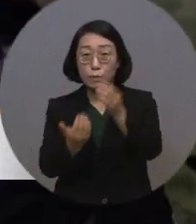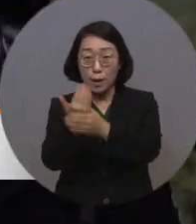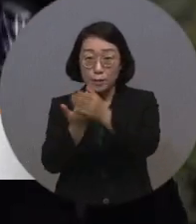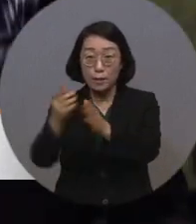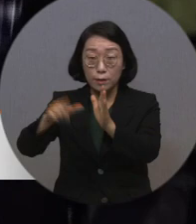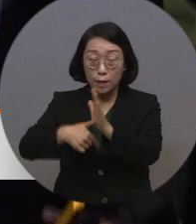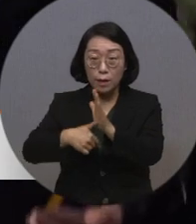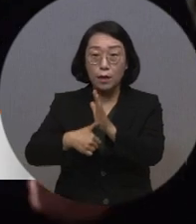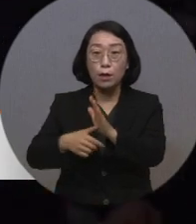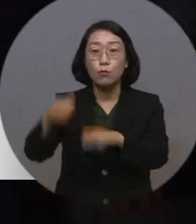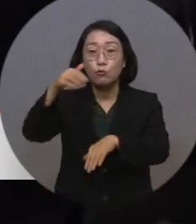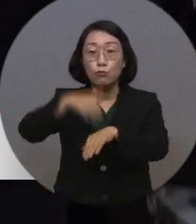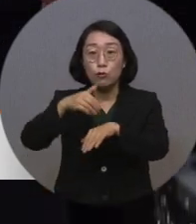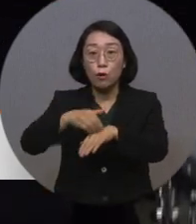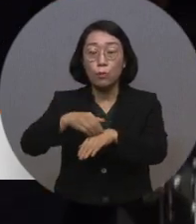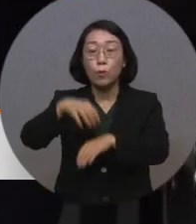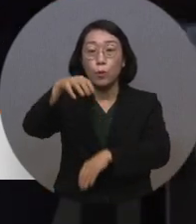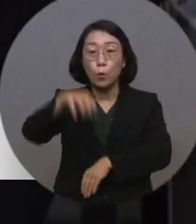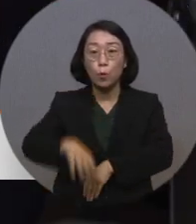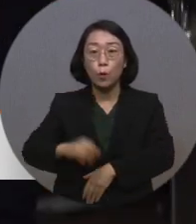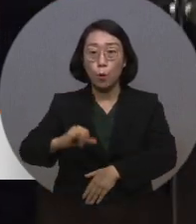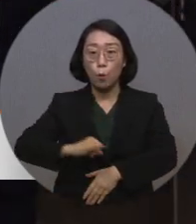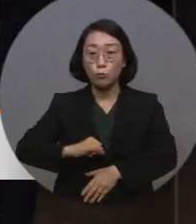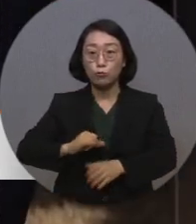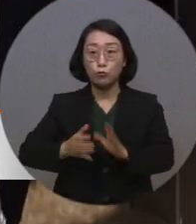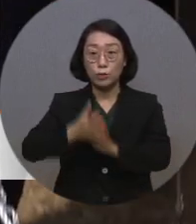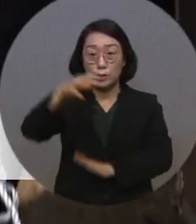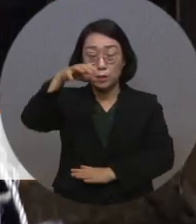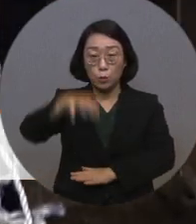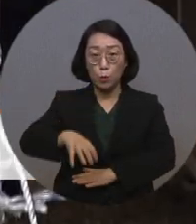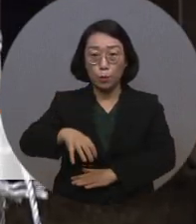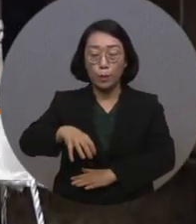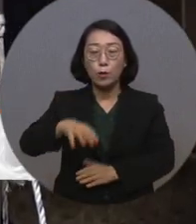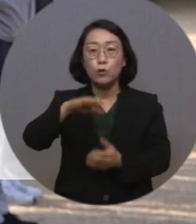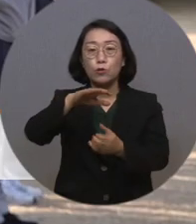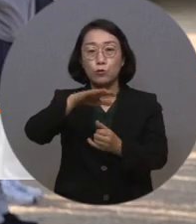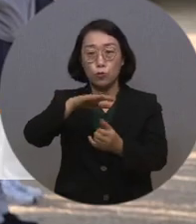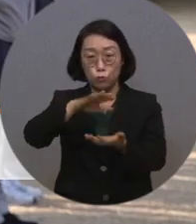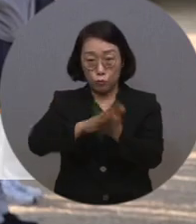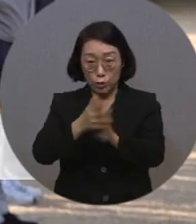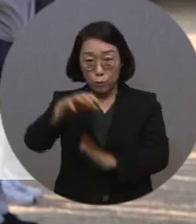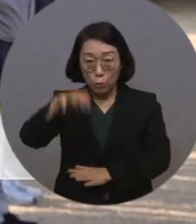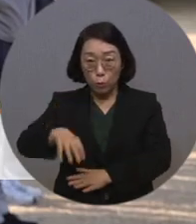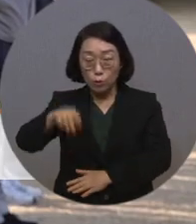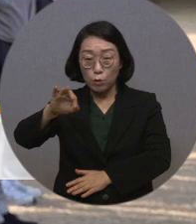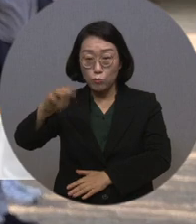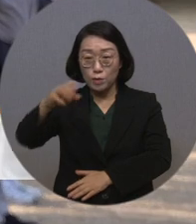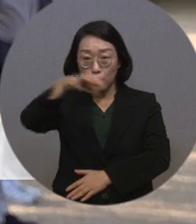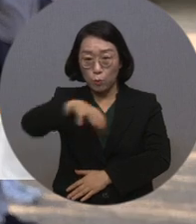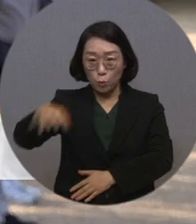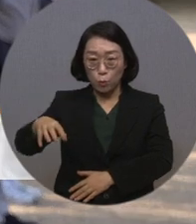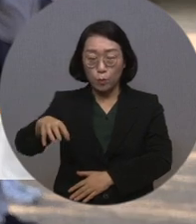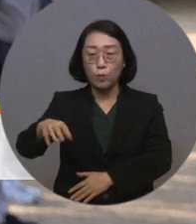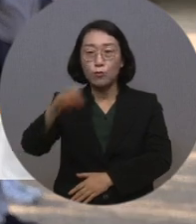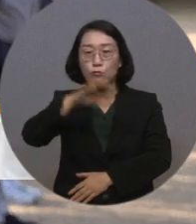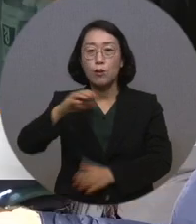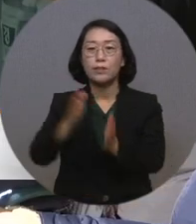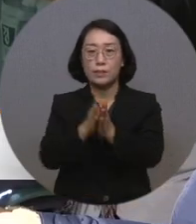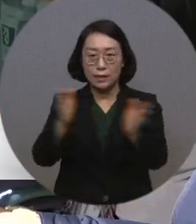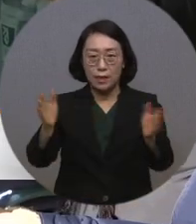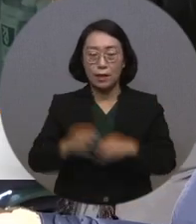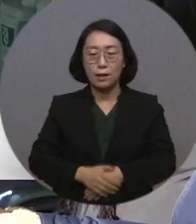16일 원주시의 소재한 성문사 성무유치원 일원에서 진행했습니다 훈련에는